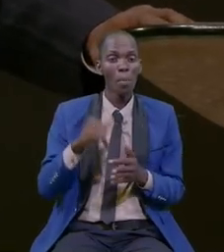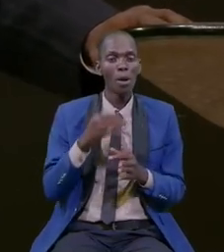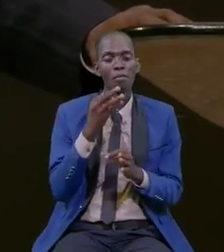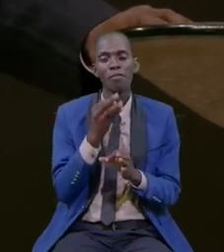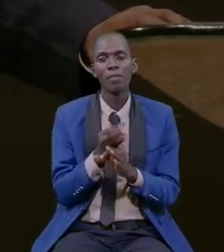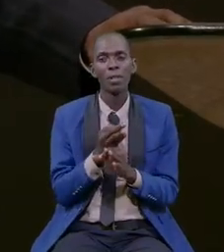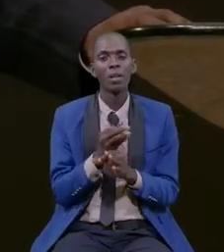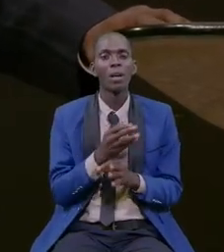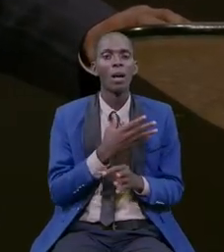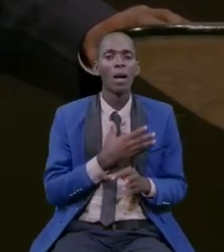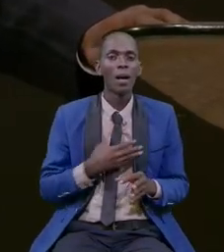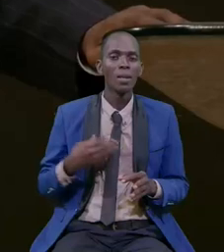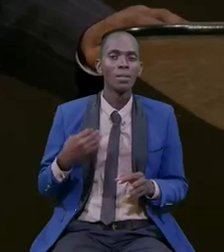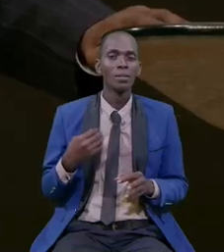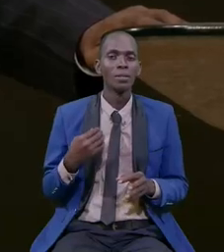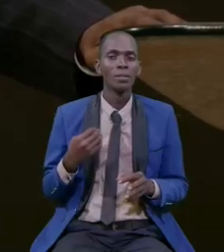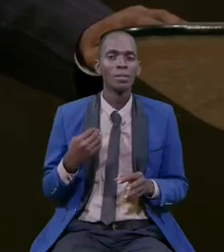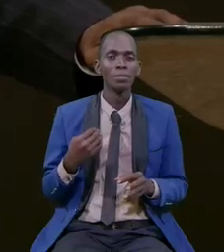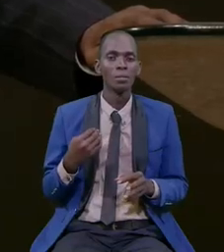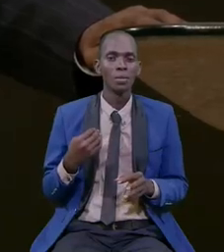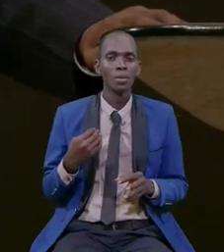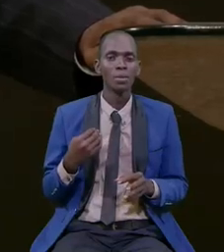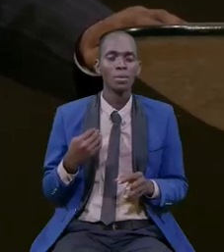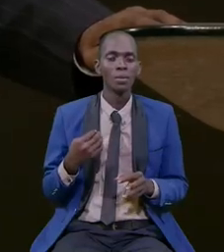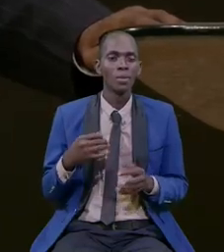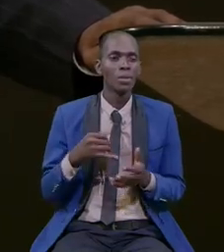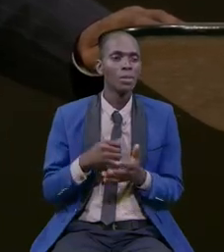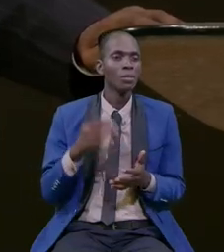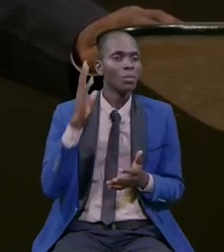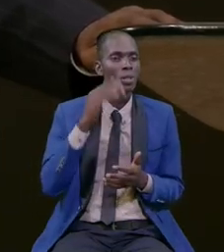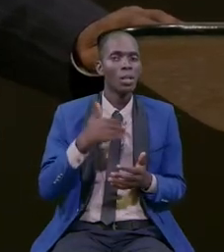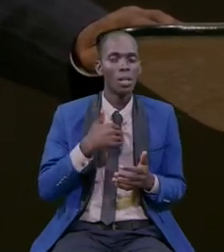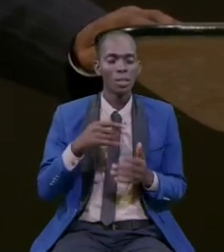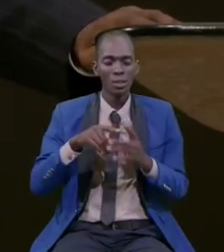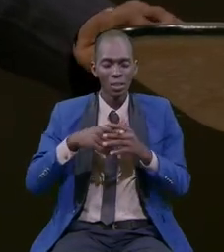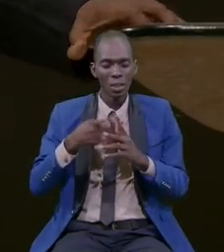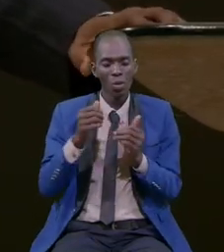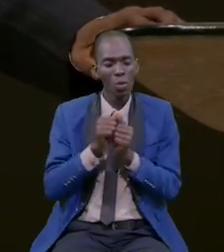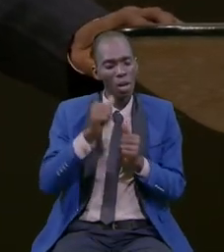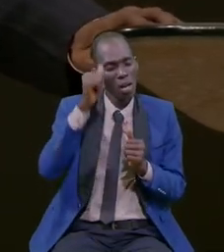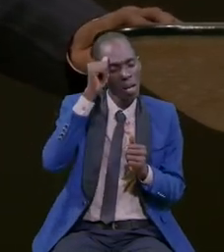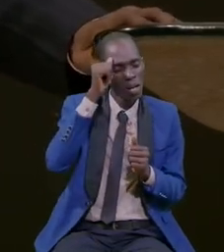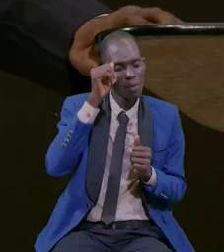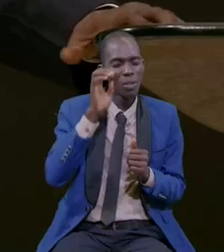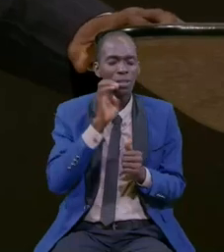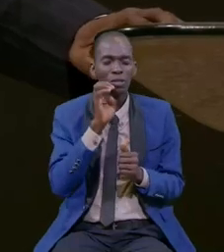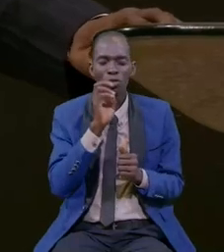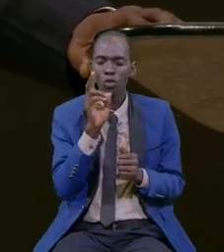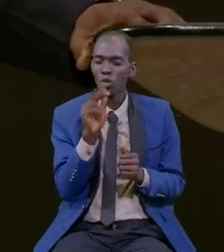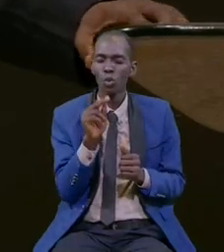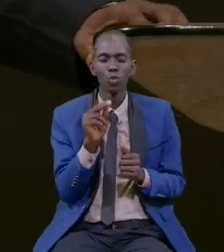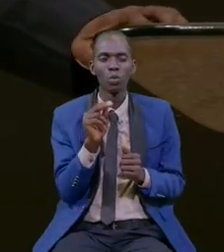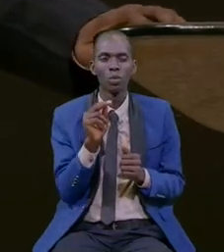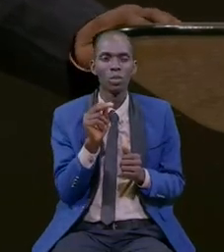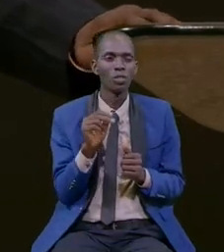commencer avec Adam et Ève mais jamais ce ne fut pas la le cas ça a